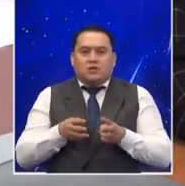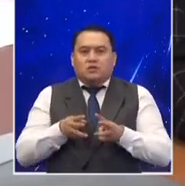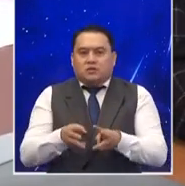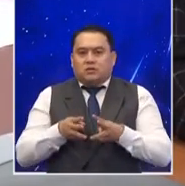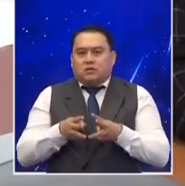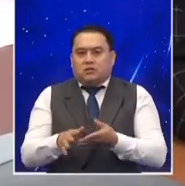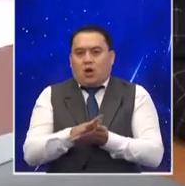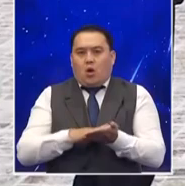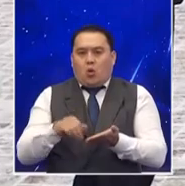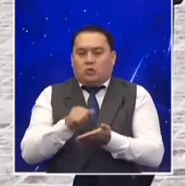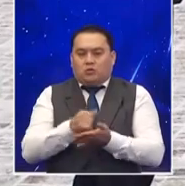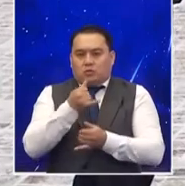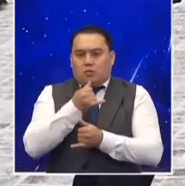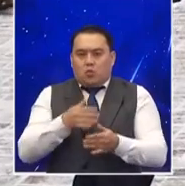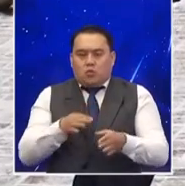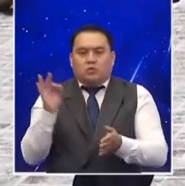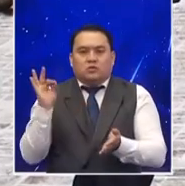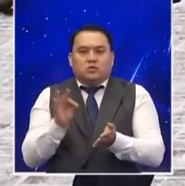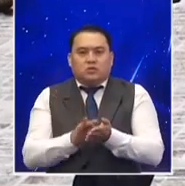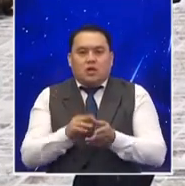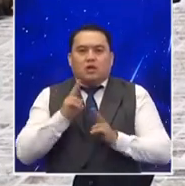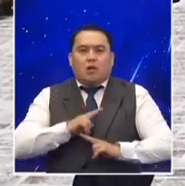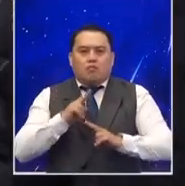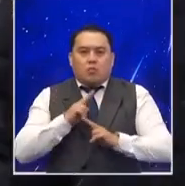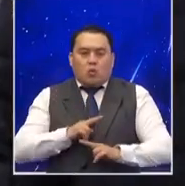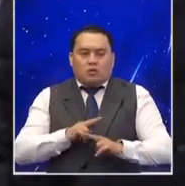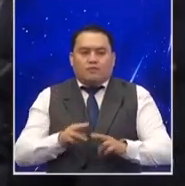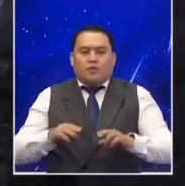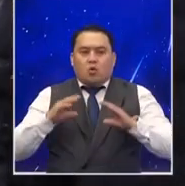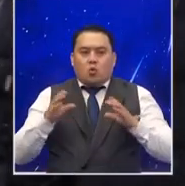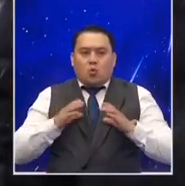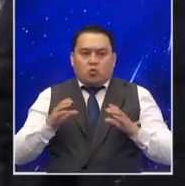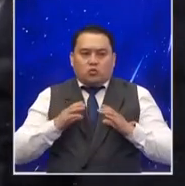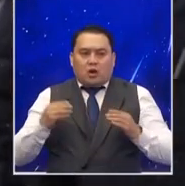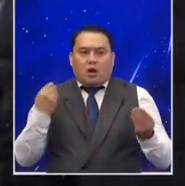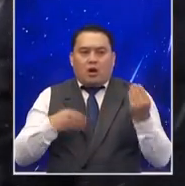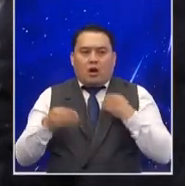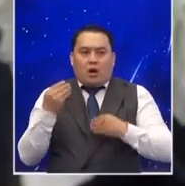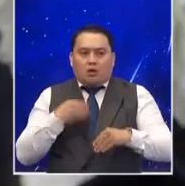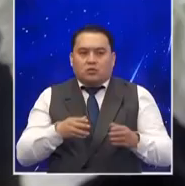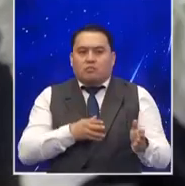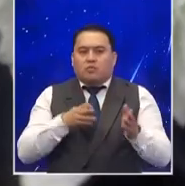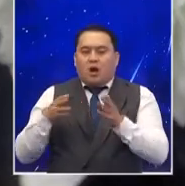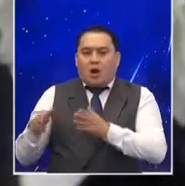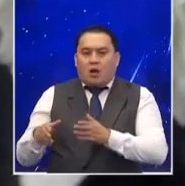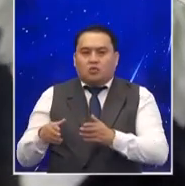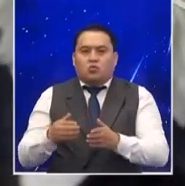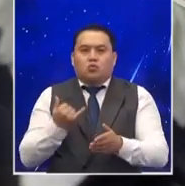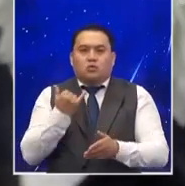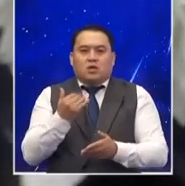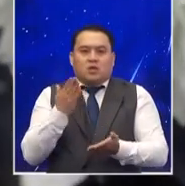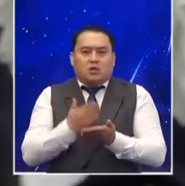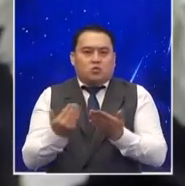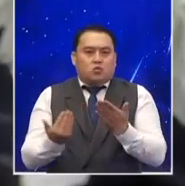с износом не справлялась со своей задачей. Трудиться приходилось в куртках. Однако сейчас все невзгоды позади. Теперь у них есть